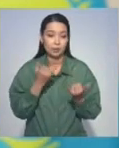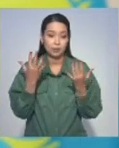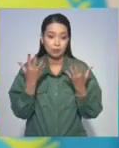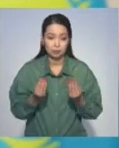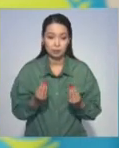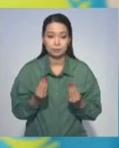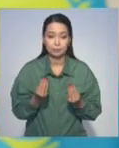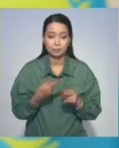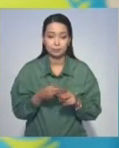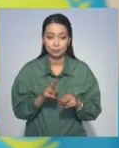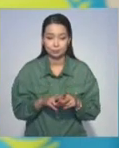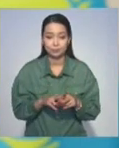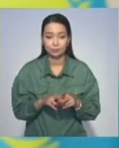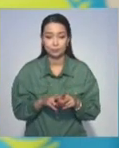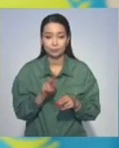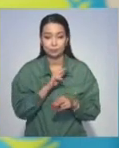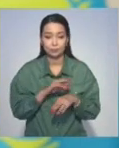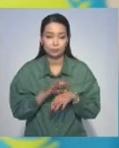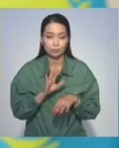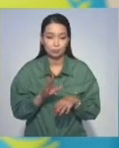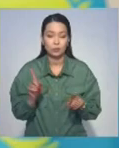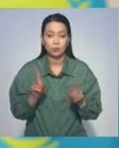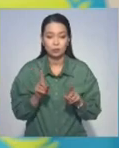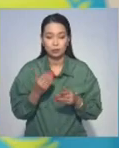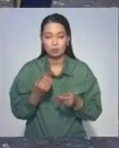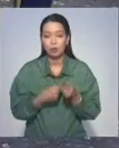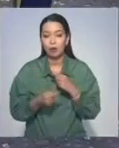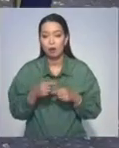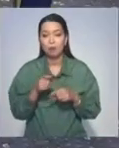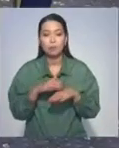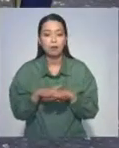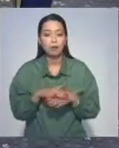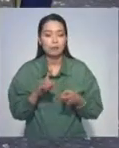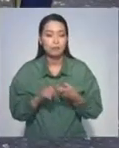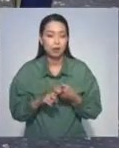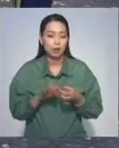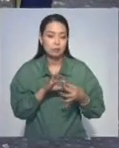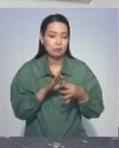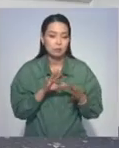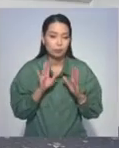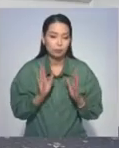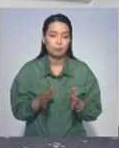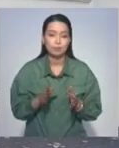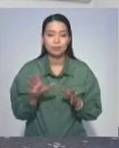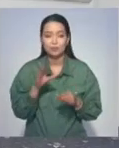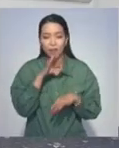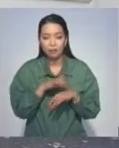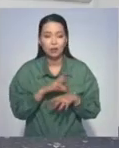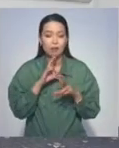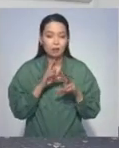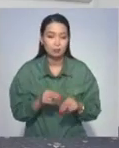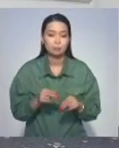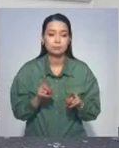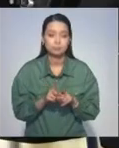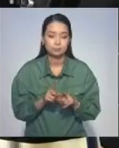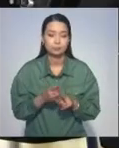мы к этой работе подключимся для того, чтобы уже давать обратную связь населению. От того, чтобы уйти там от простых обещаний, а перейти к конкретике,